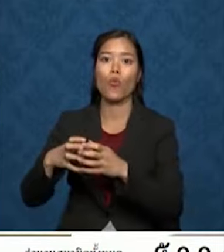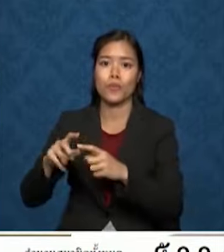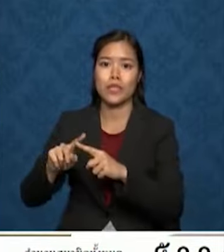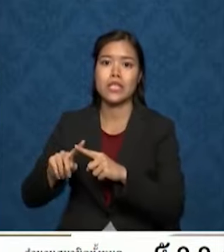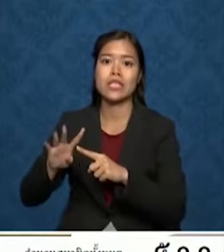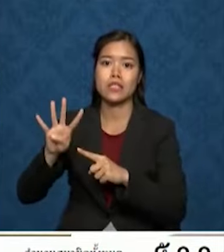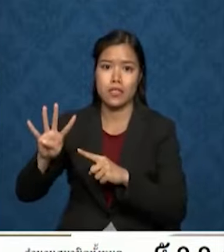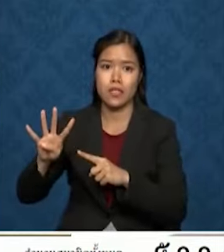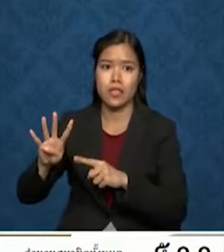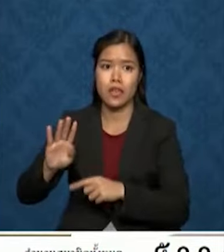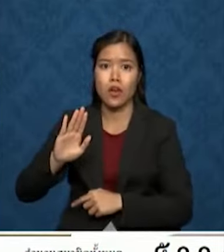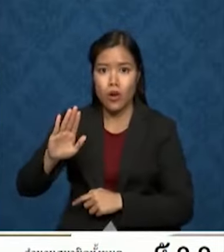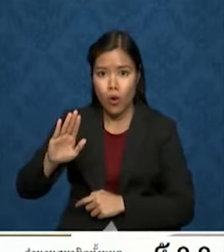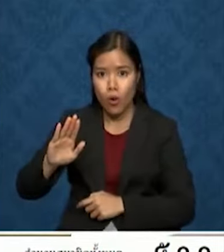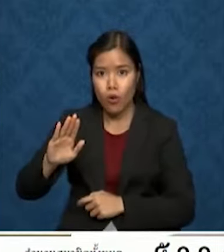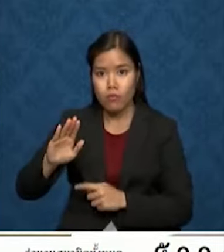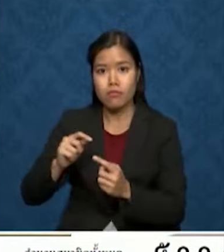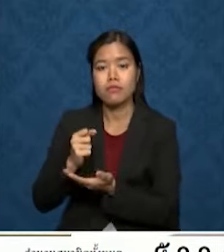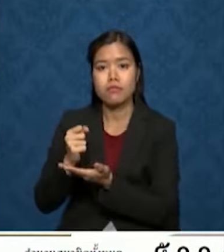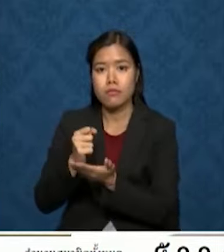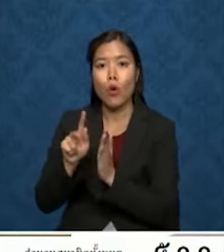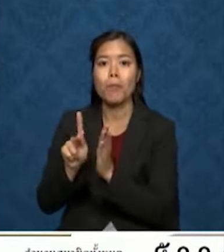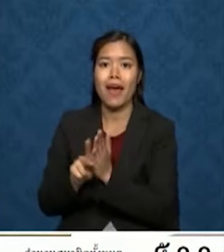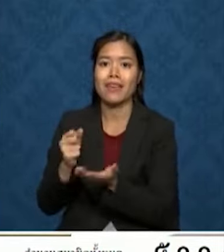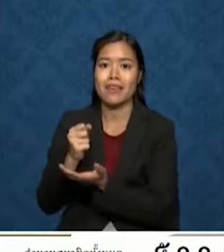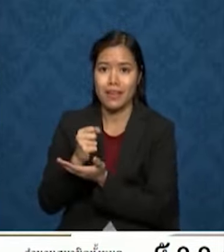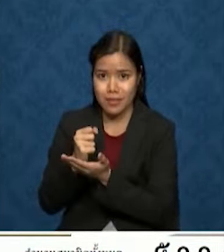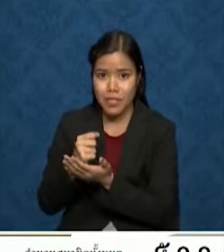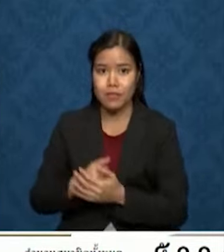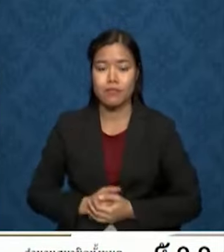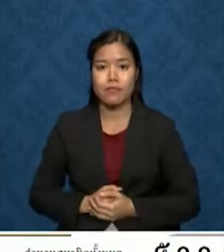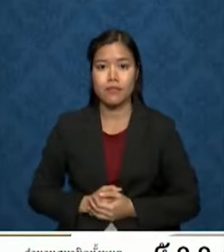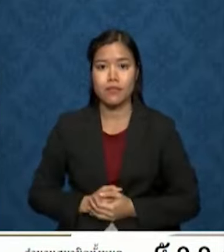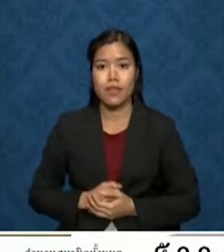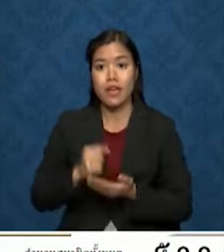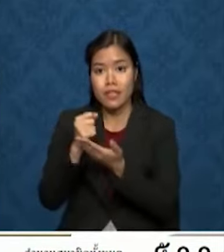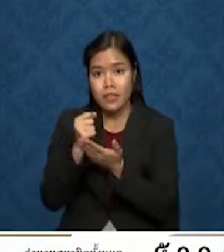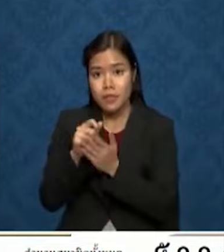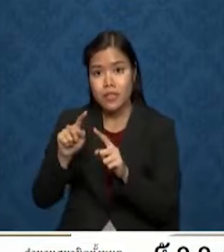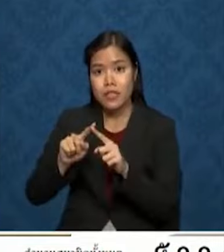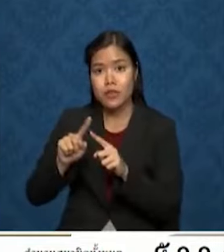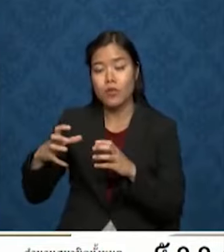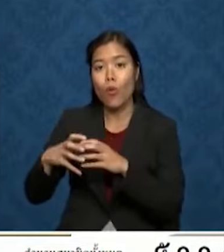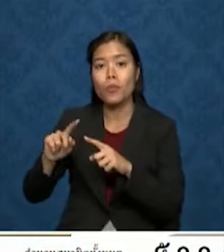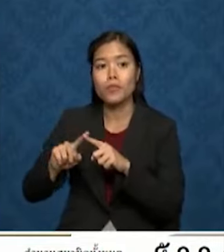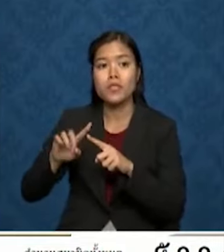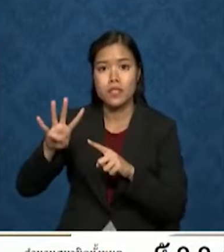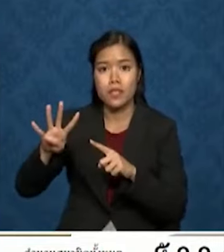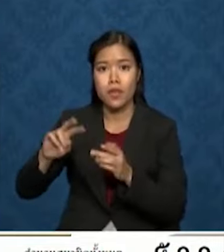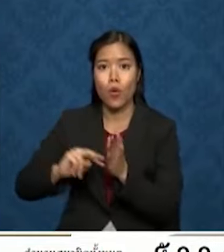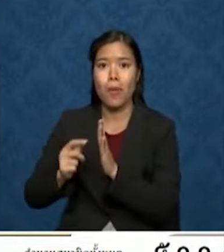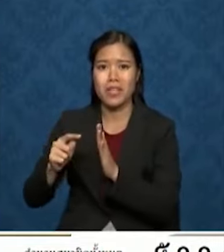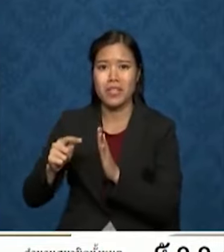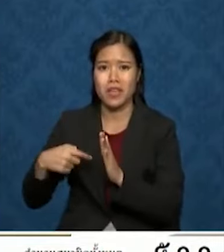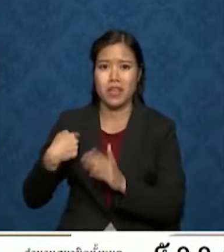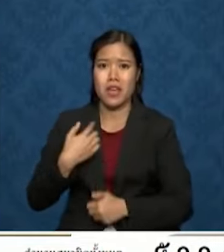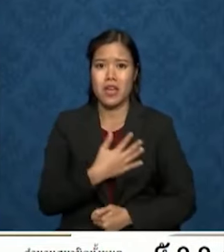องอนุษยาเดีววด้ยาเสบติดประเภทท 4 นี่เป็นยาเสบติดที่เป็นอัตรายต